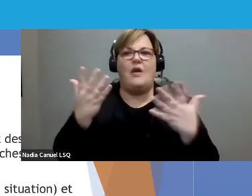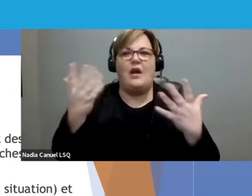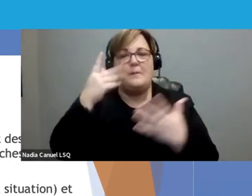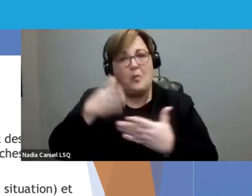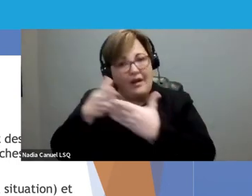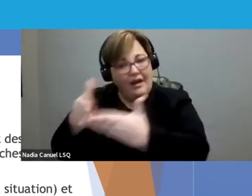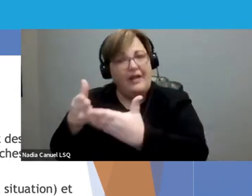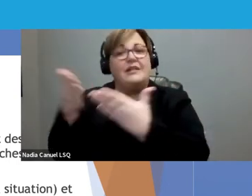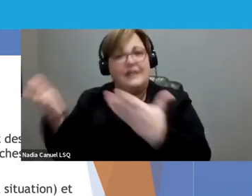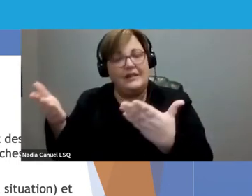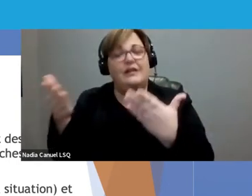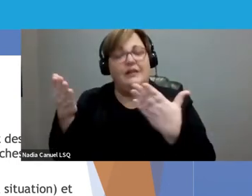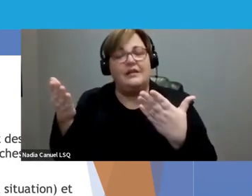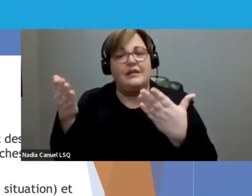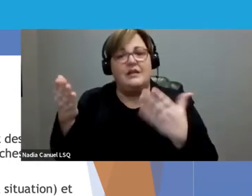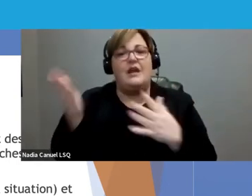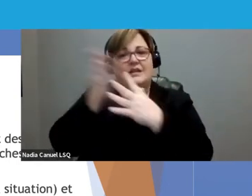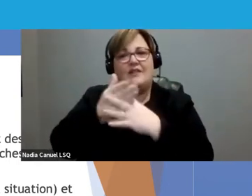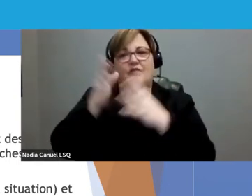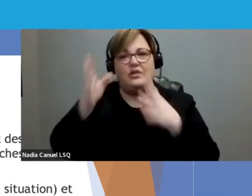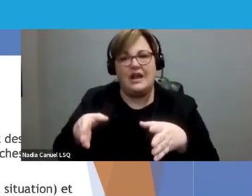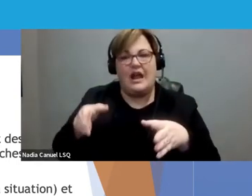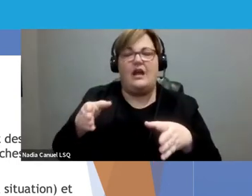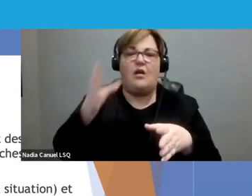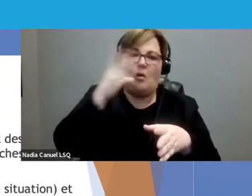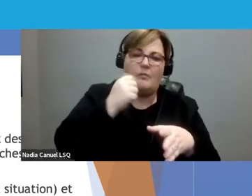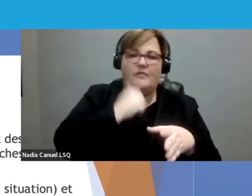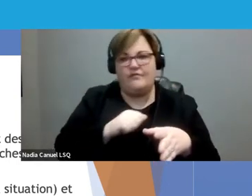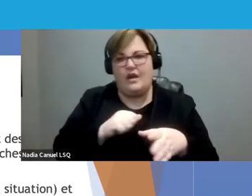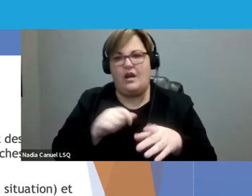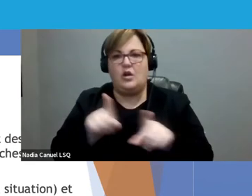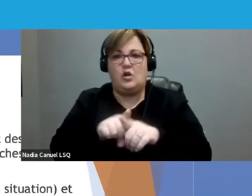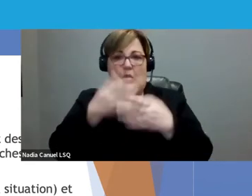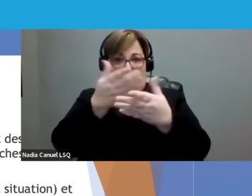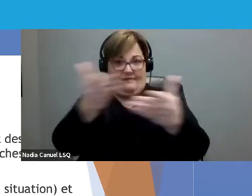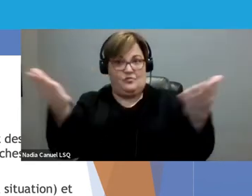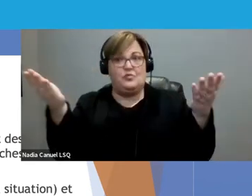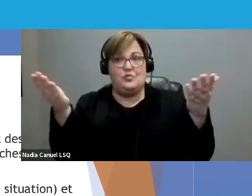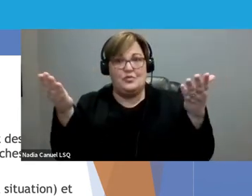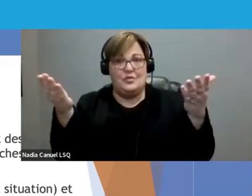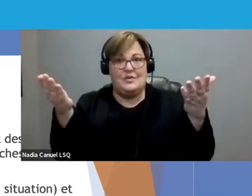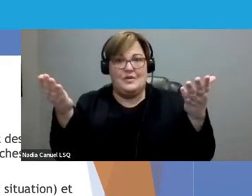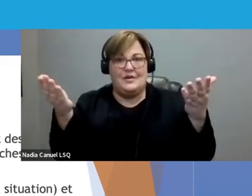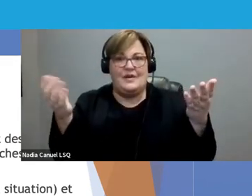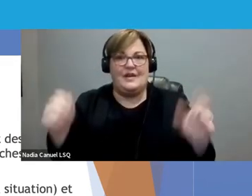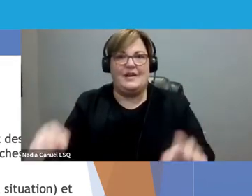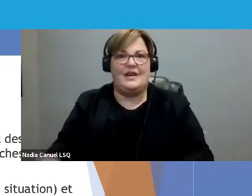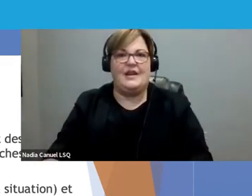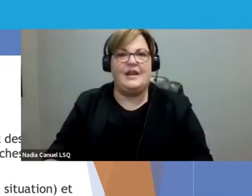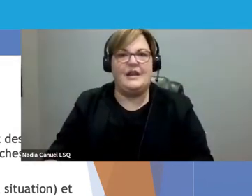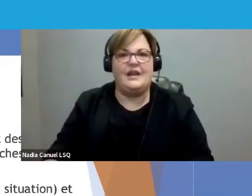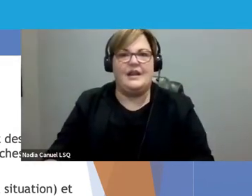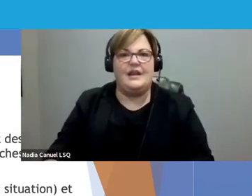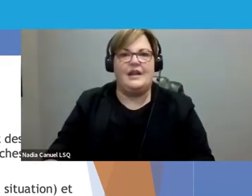aider justement les intervenants et intervenantes comme vous à aborder